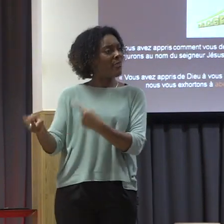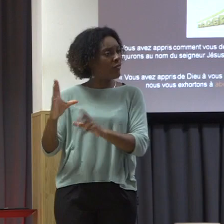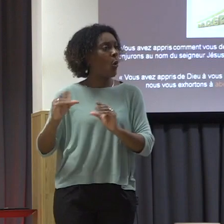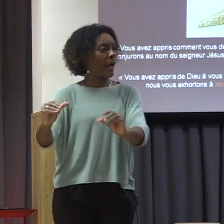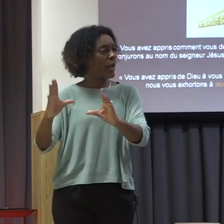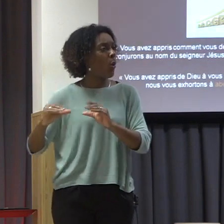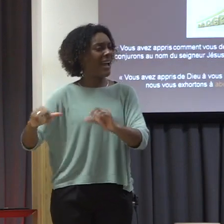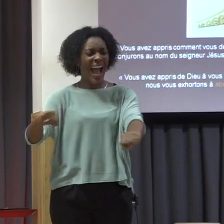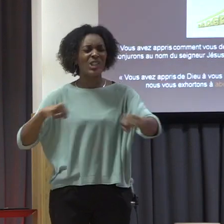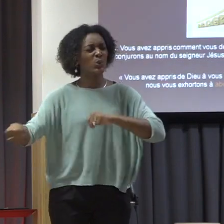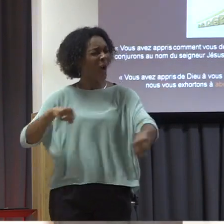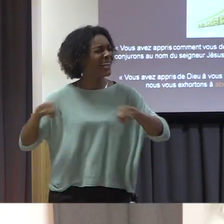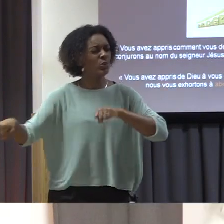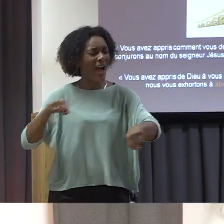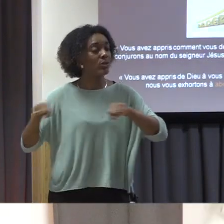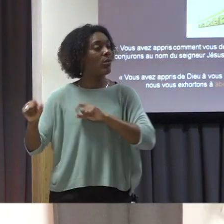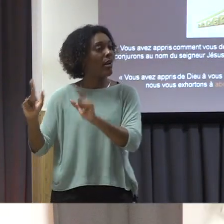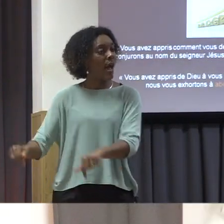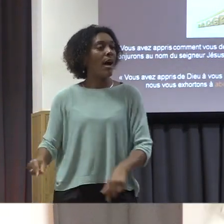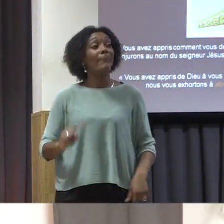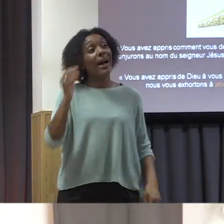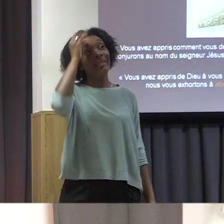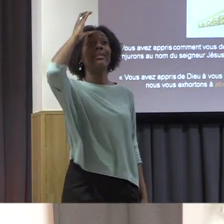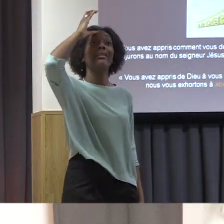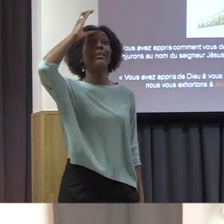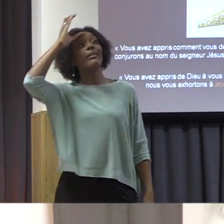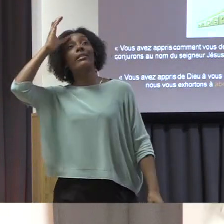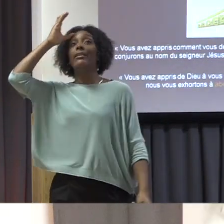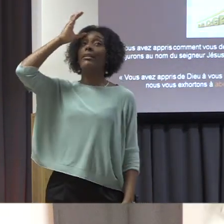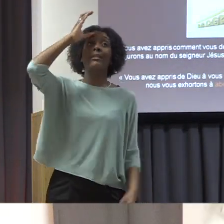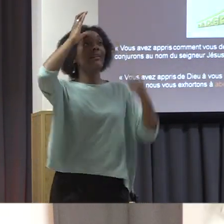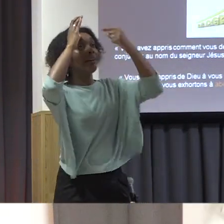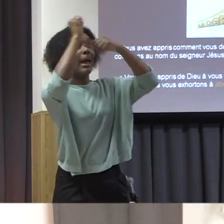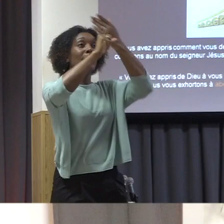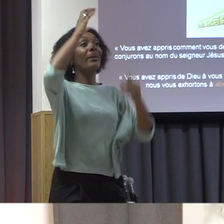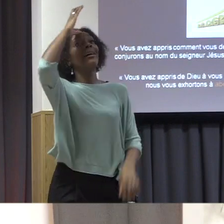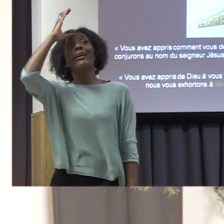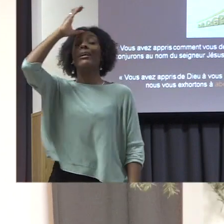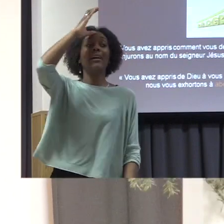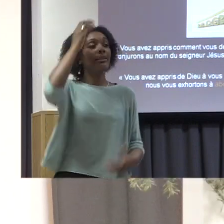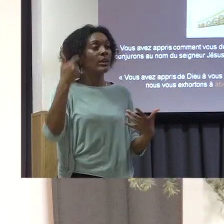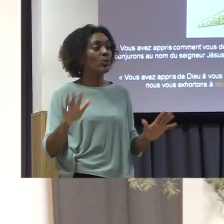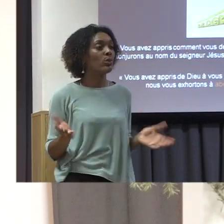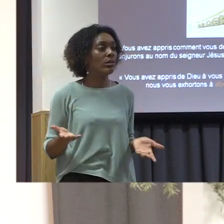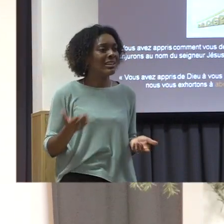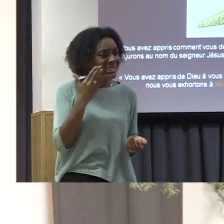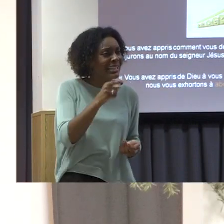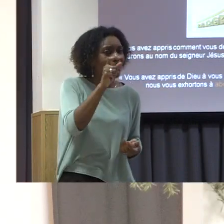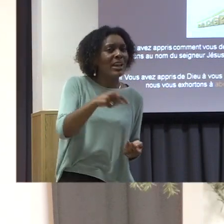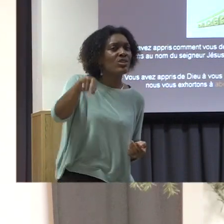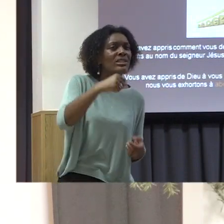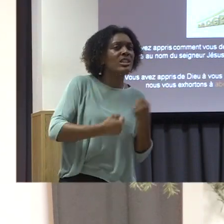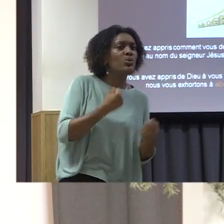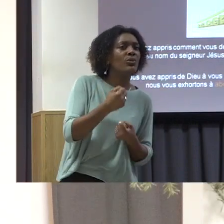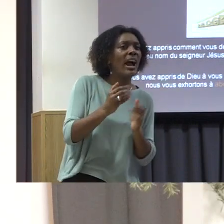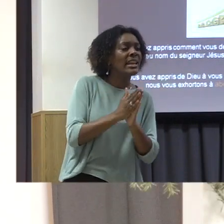application concrètement. Et non pas en théorie. Un des membres parmi nous souffre. Il ne suffit pas de